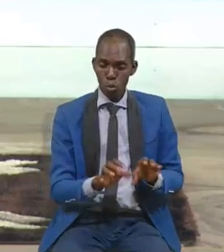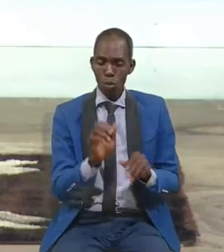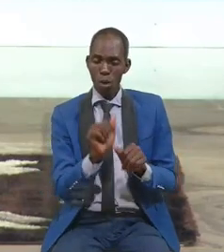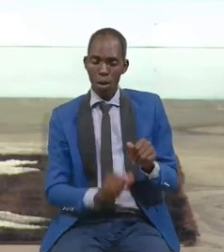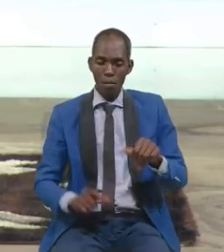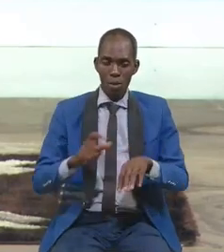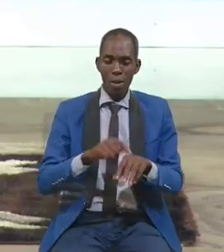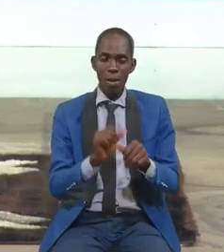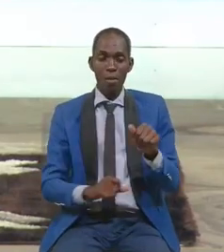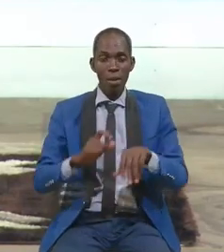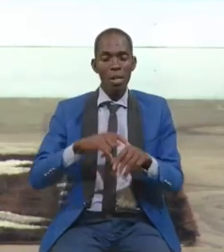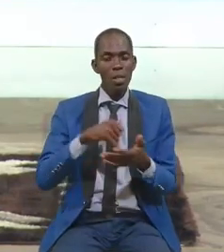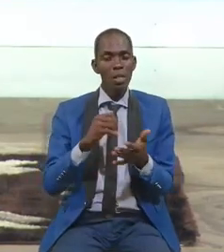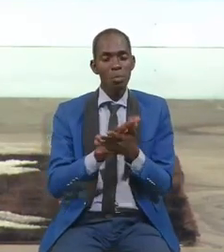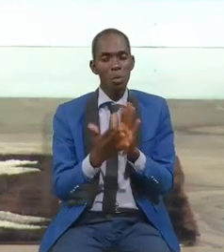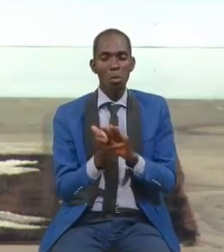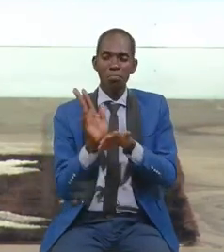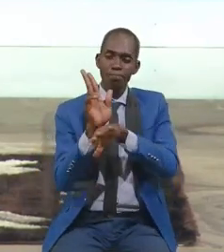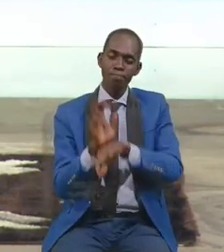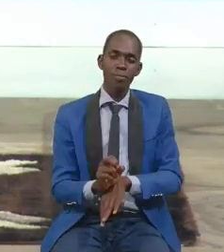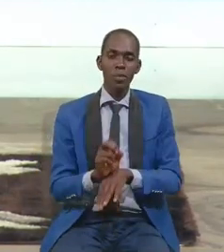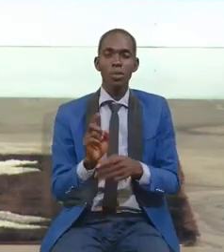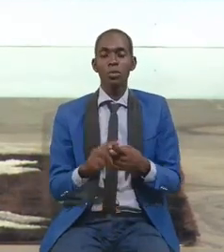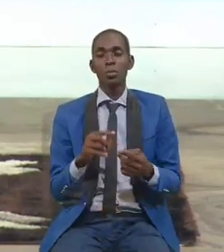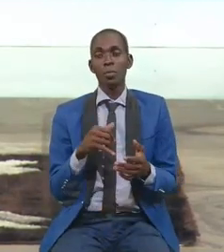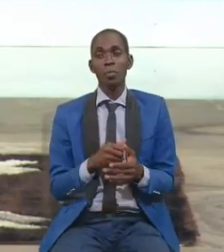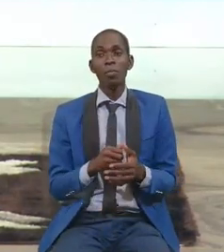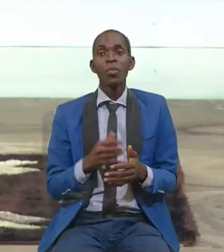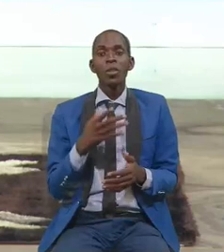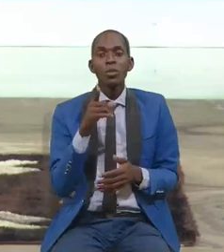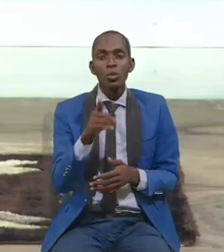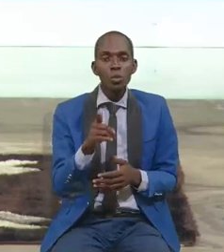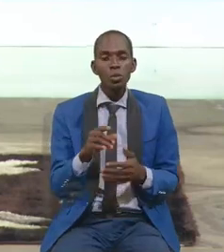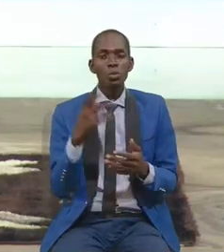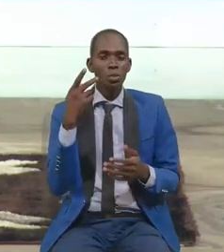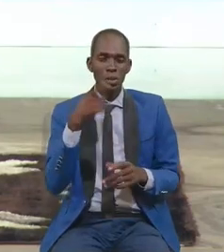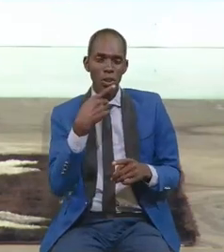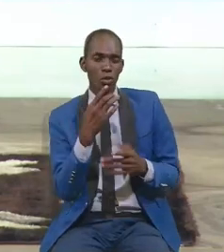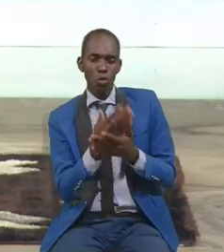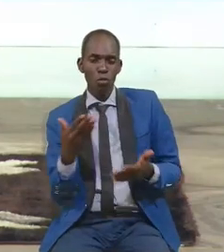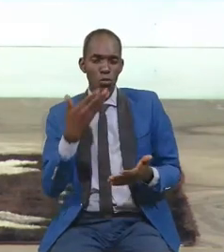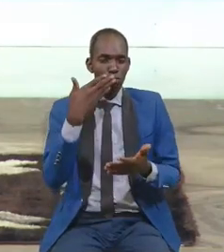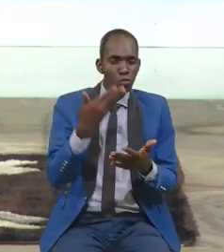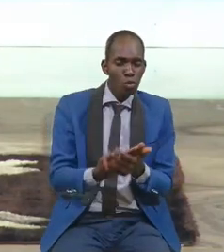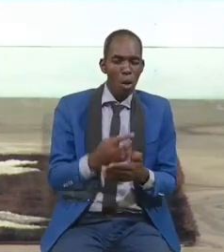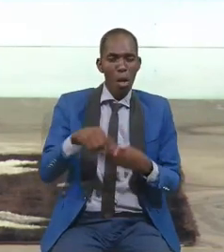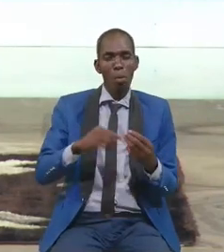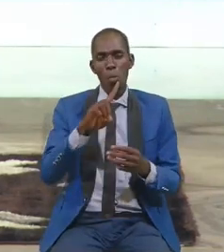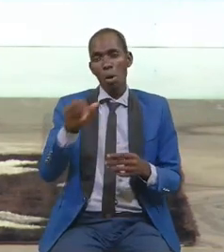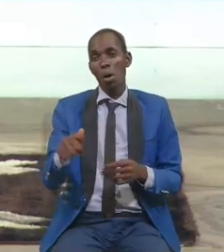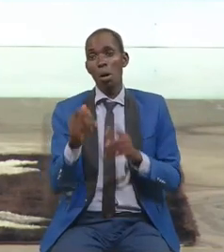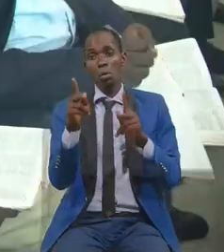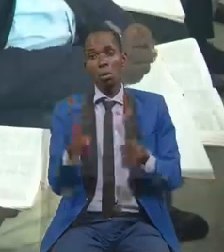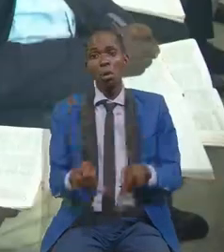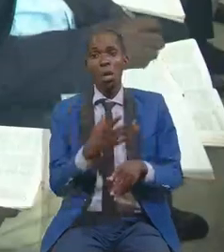régulièrement, plus vous donnez régulièrement, cela va faire partie de votre vie. Vous dites quelque chose de bon d'une autre personne, vous en